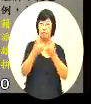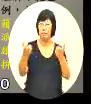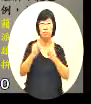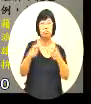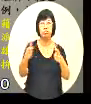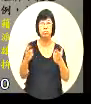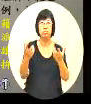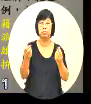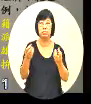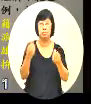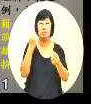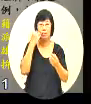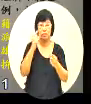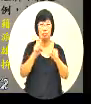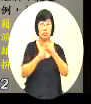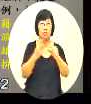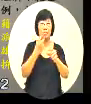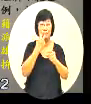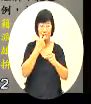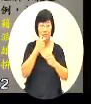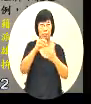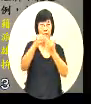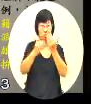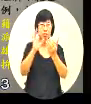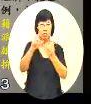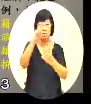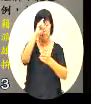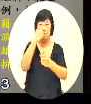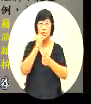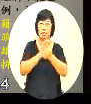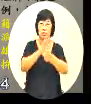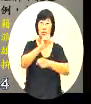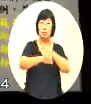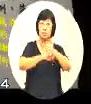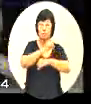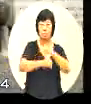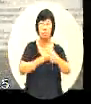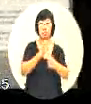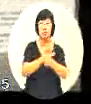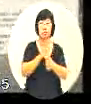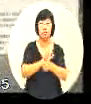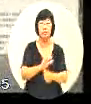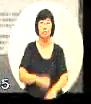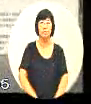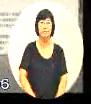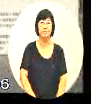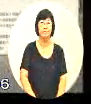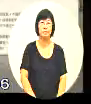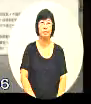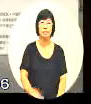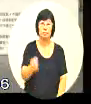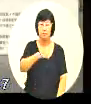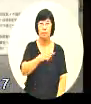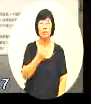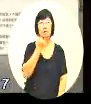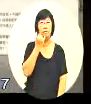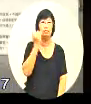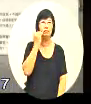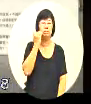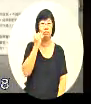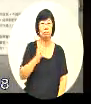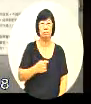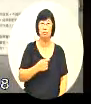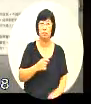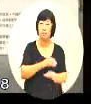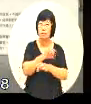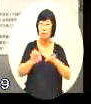是中央的法令，希望能够推动，这是你在自由时报上你的发言。好，接着那可惜啊， 自由经济